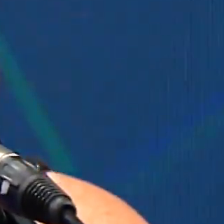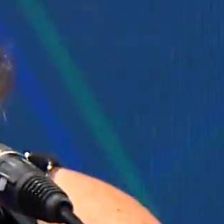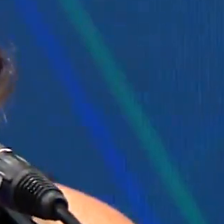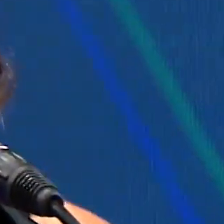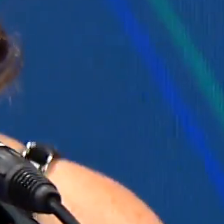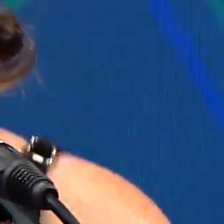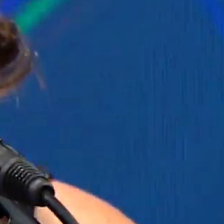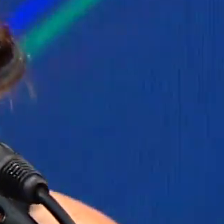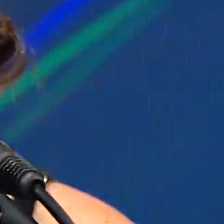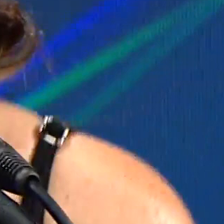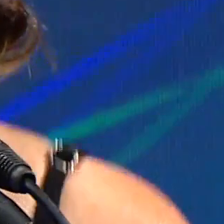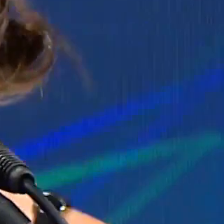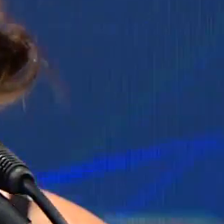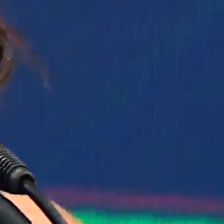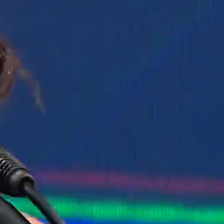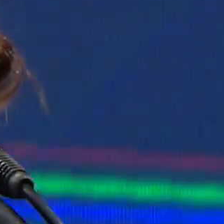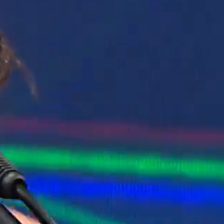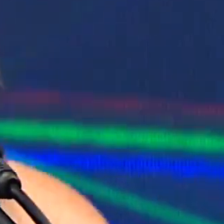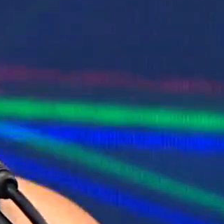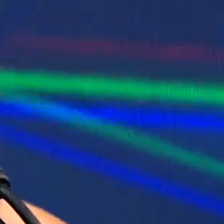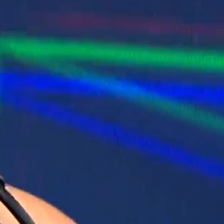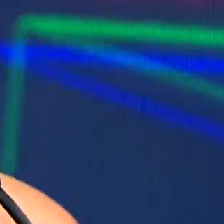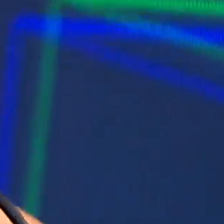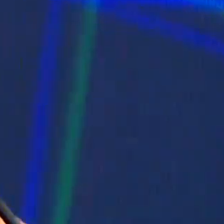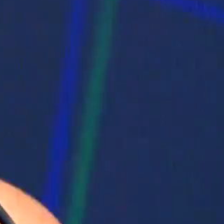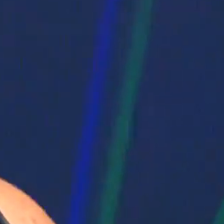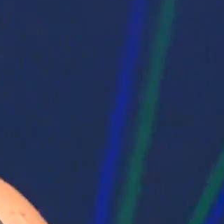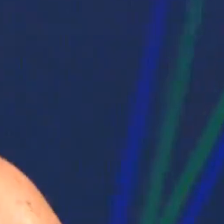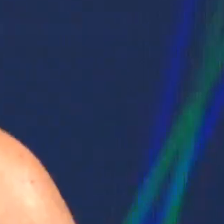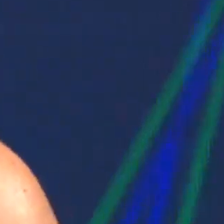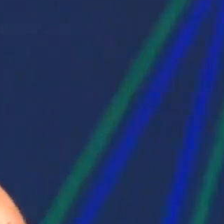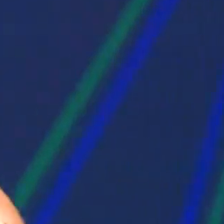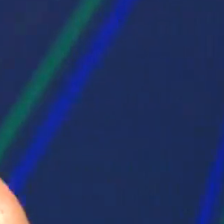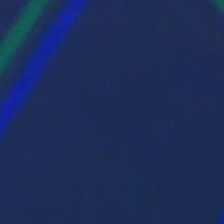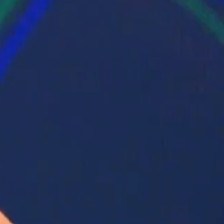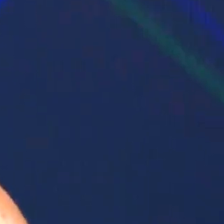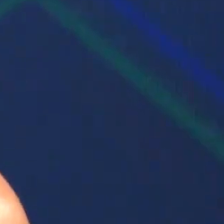Elle a, elle a, elle a, elle a, elle a.